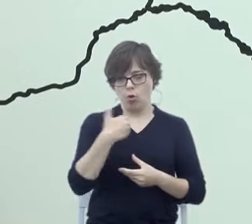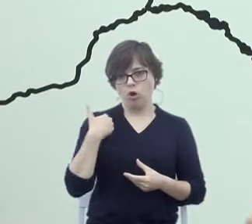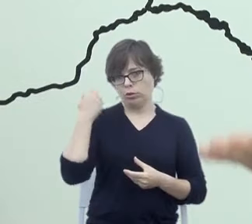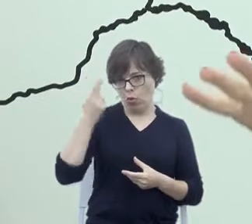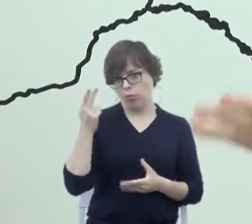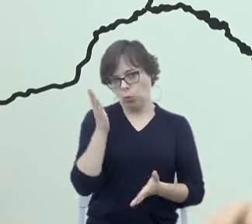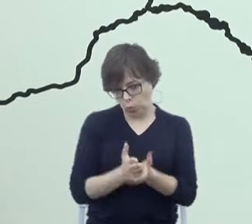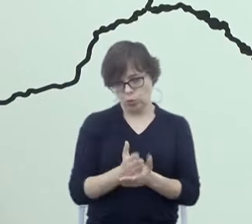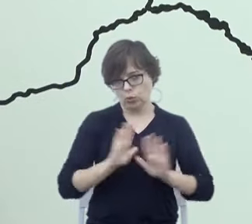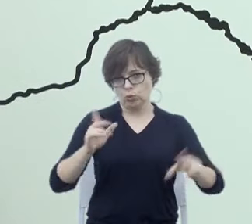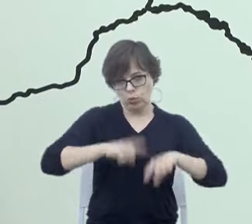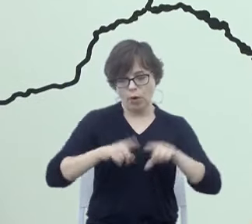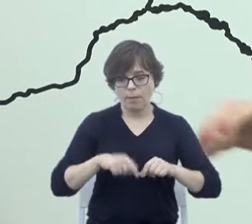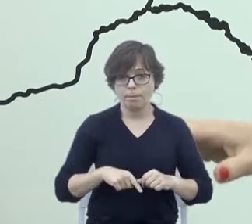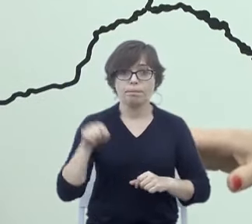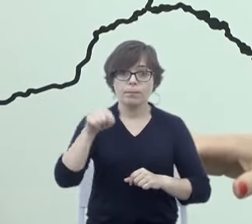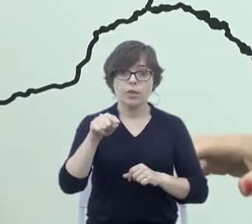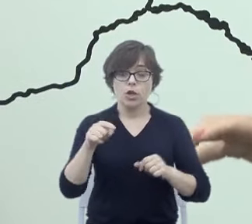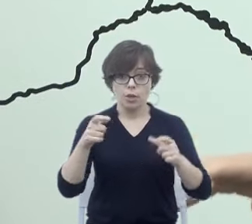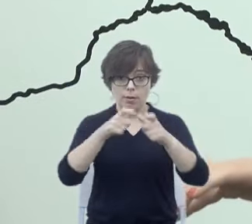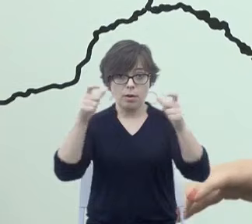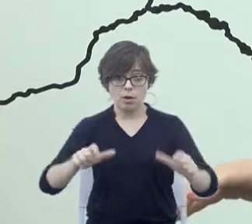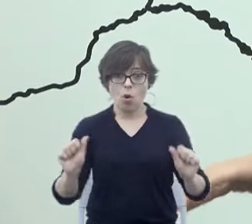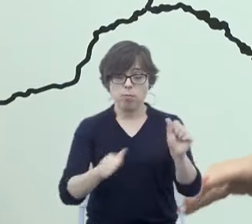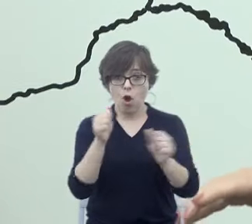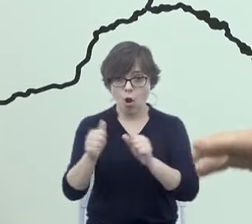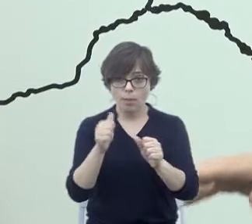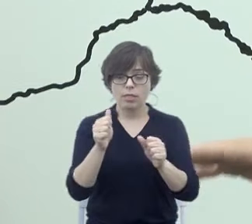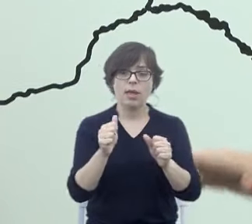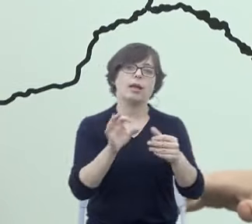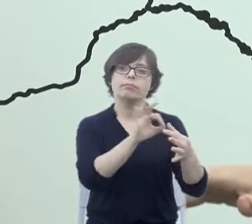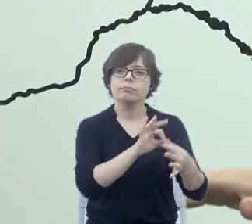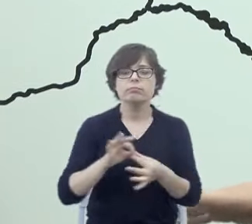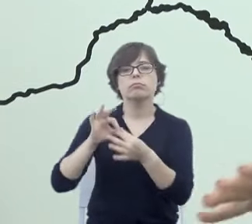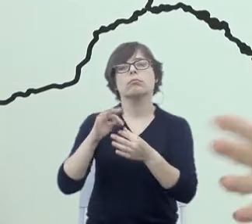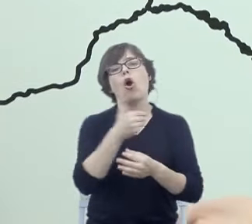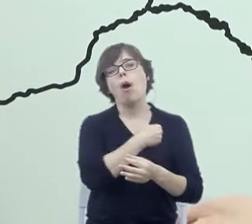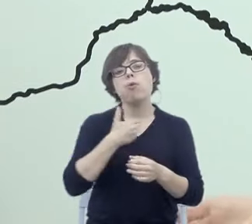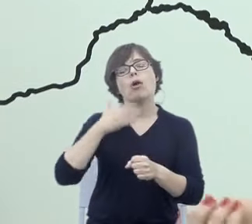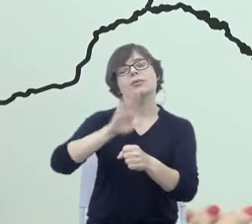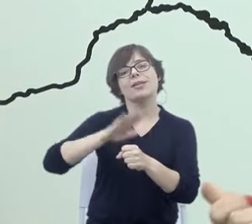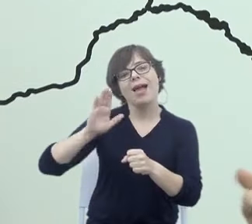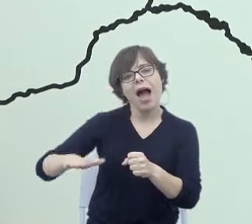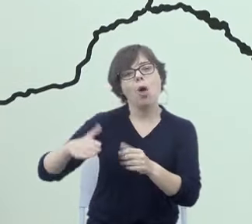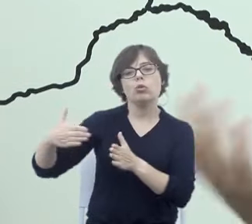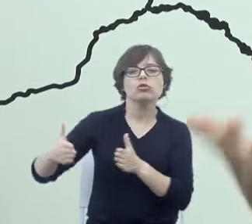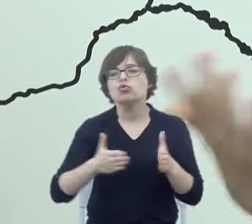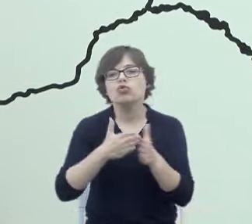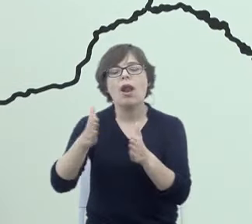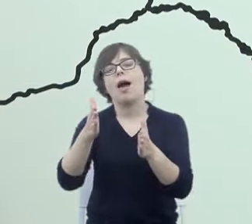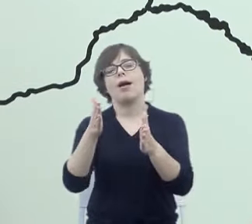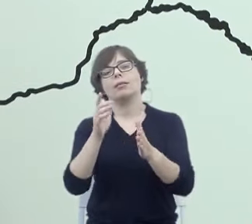funkcjonują. I ten pomnik zostaje włączony do szeregu martyrologii narodu polskiego, którym się zajmuje Rada Ochrony